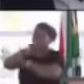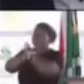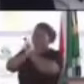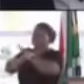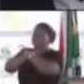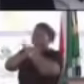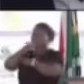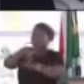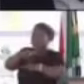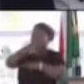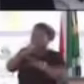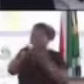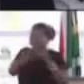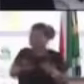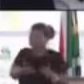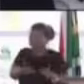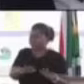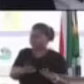ukuthi